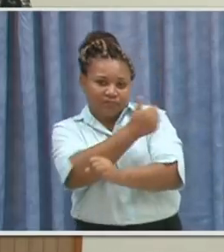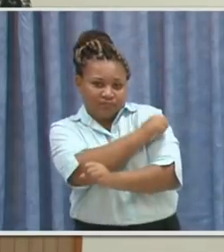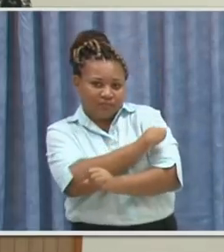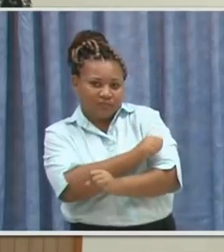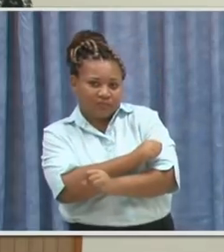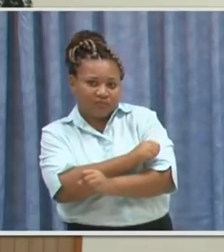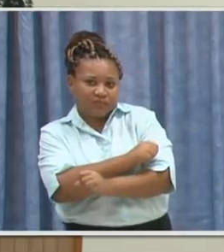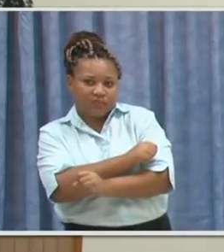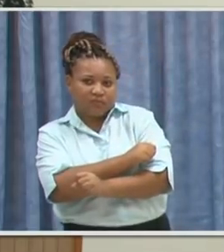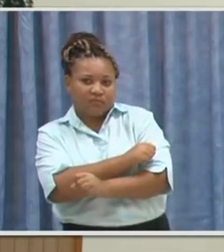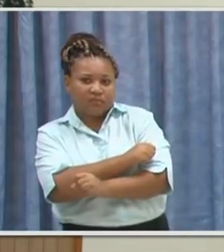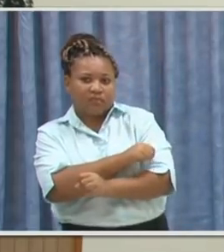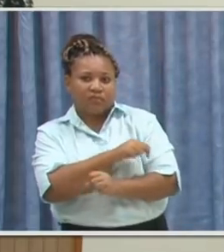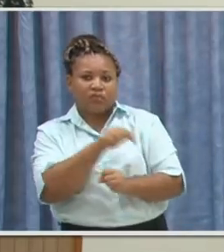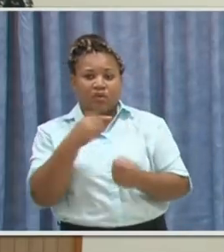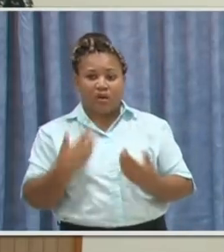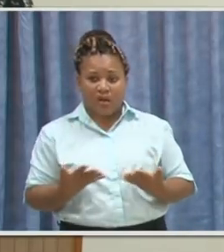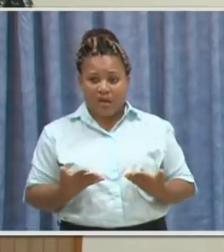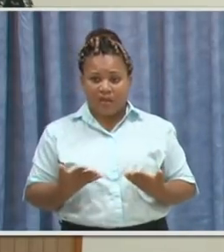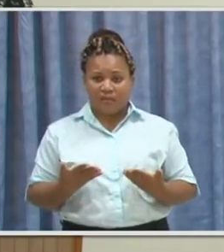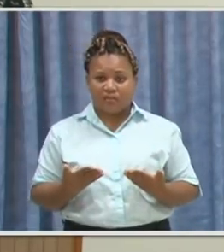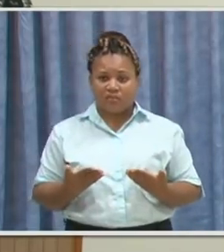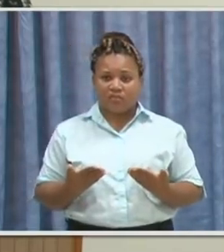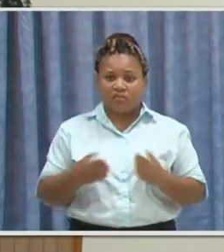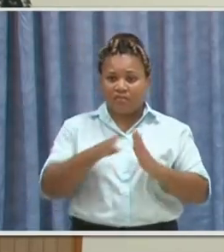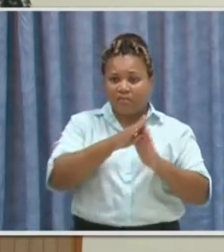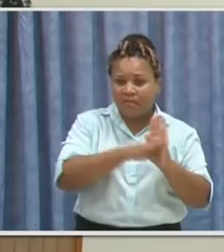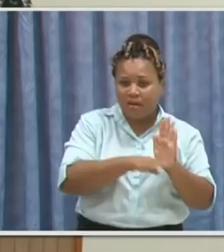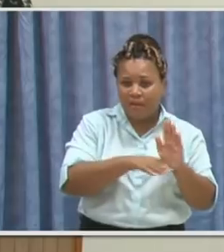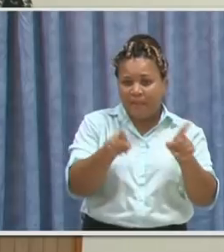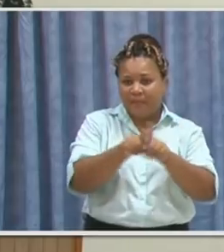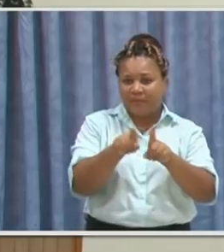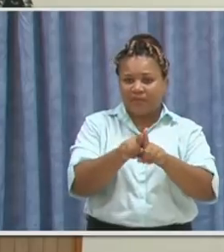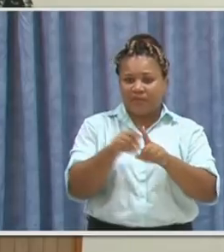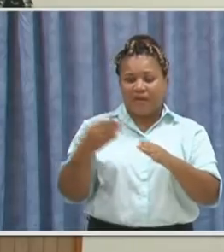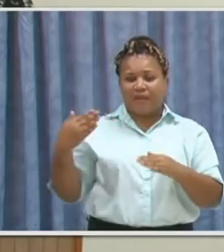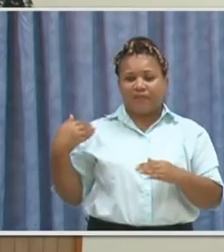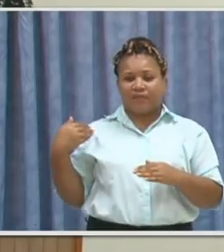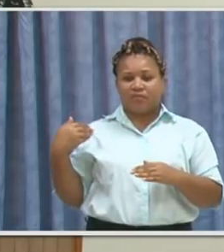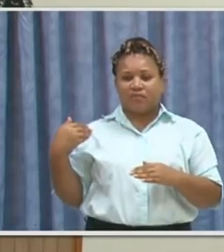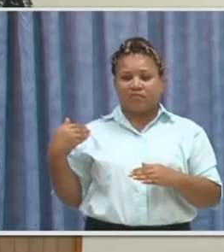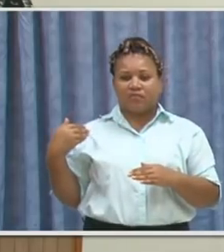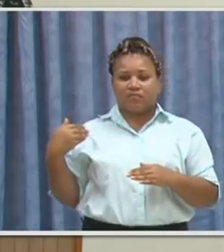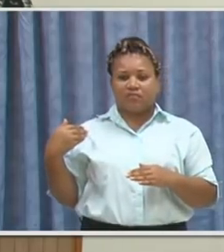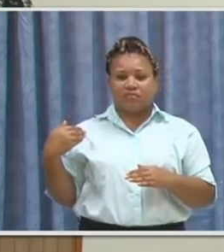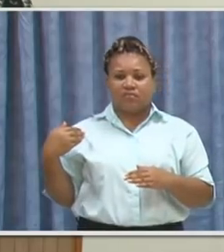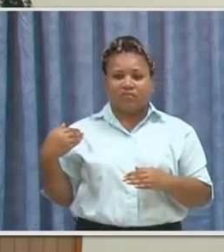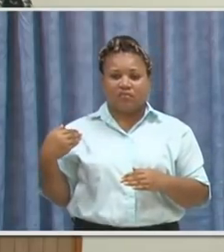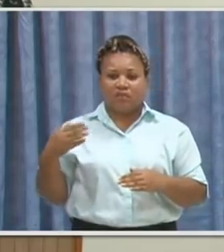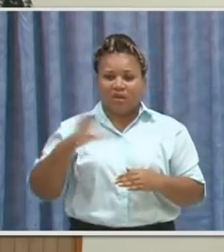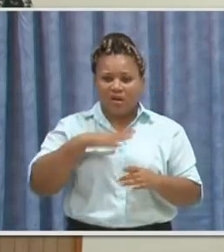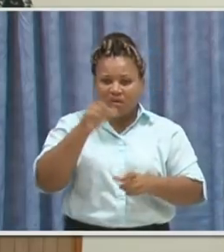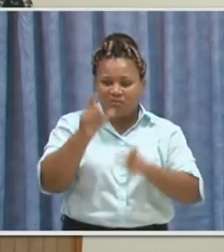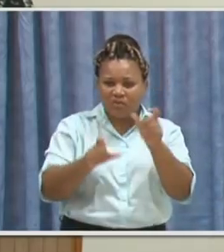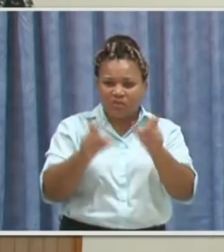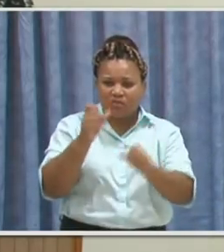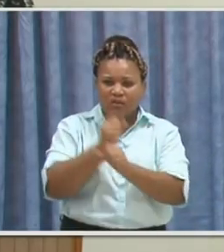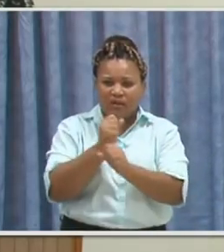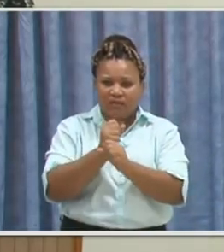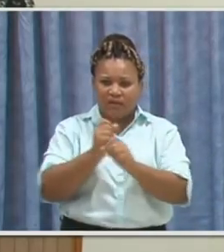besoin de retourner pareil le côté de l'éducation là, mais dans les trois bandes là, ce qui nous besoin